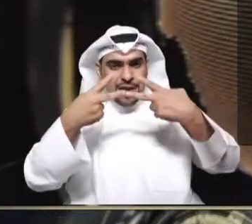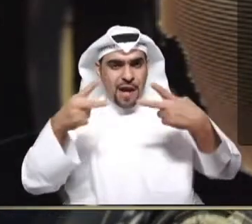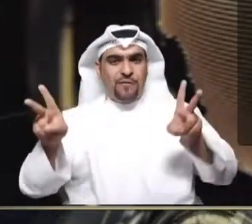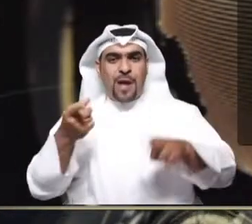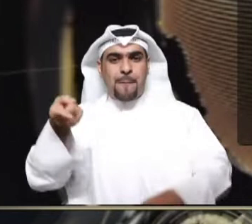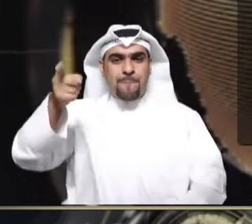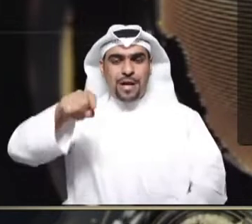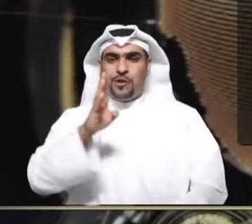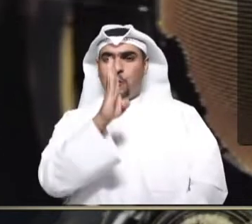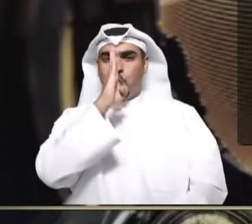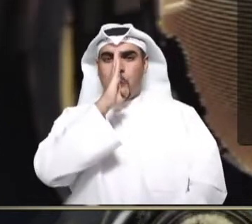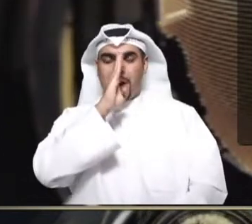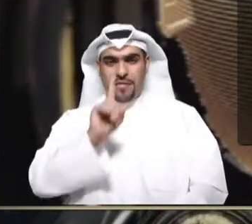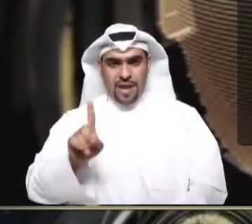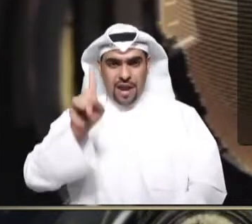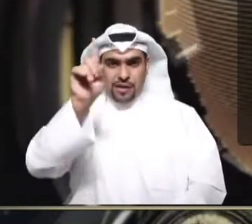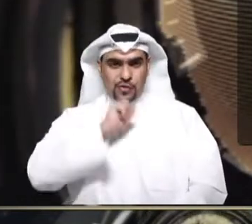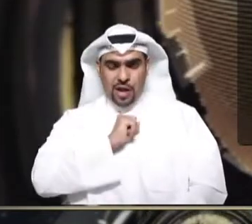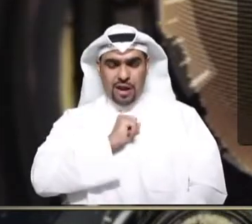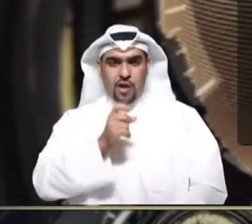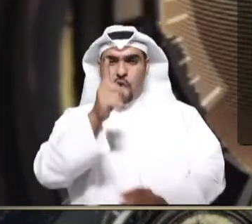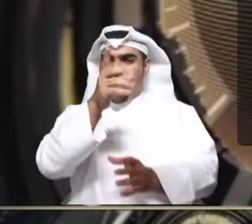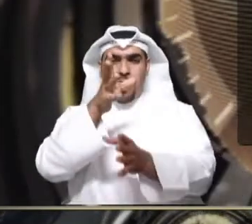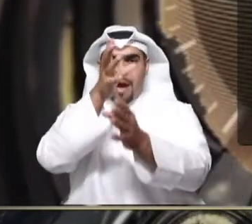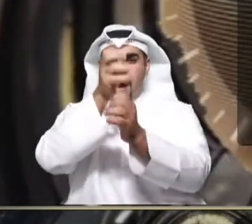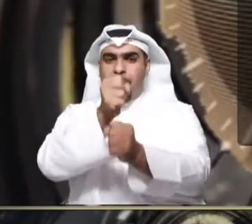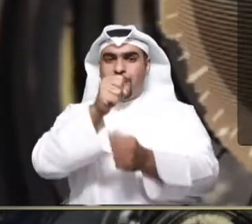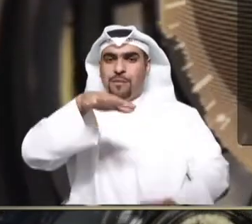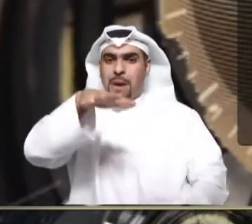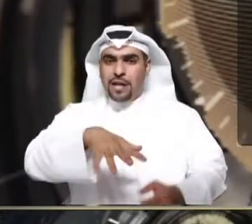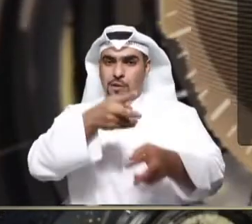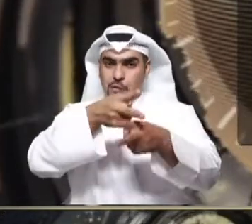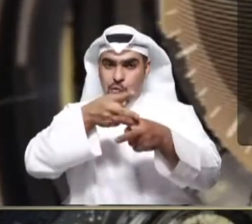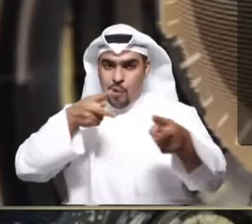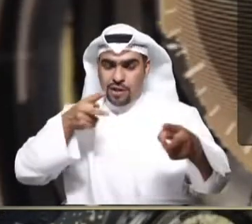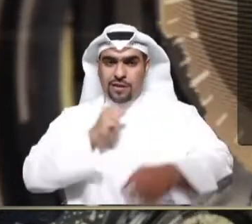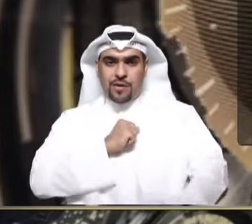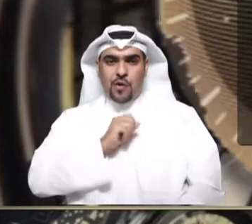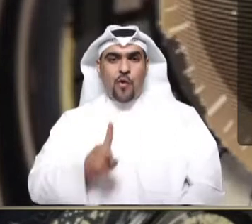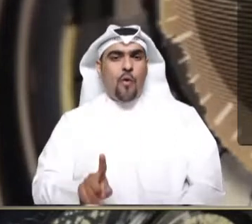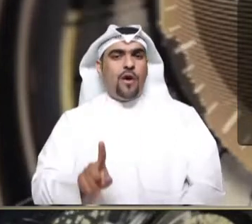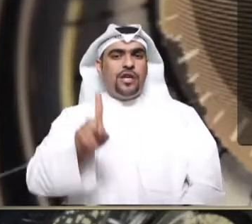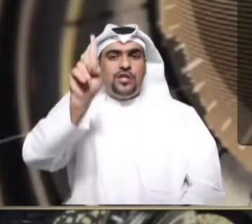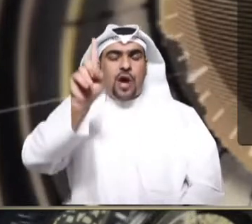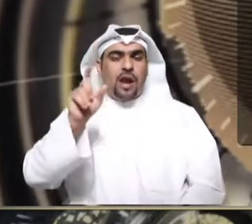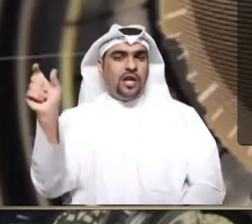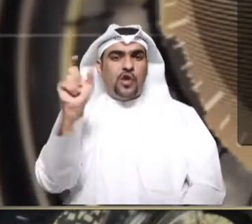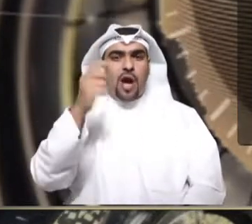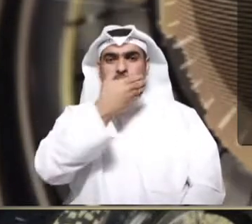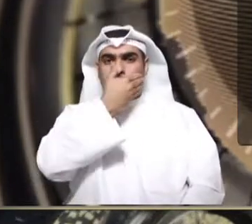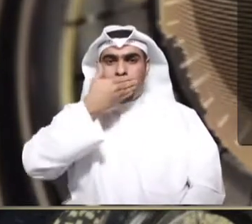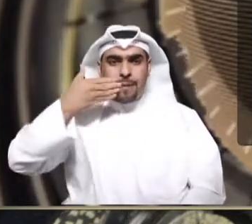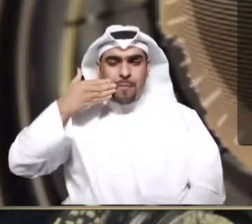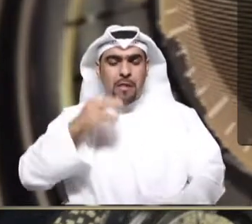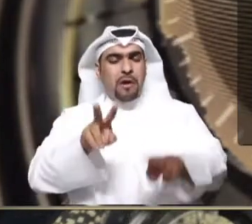تهانيه وأطيب تمنياته بمناسبة حلول شهر رمضان المبارك، سائلا المولى عز وجل أن يعيد